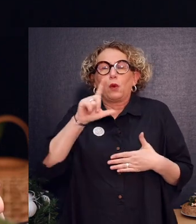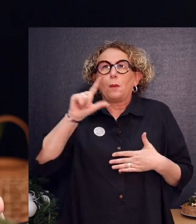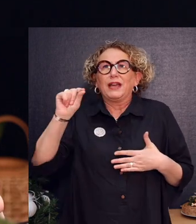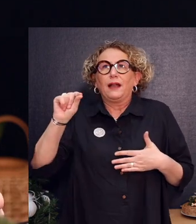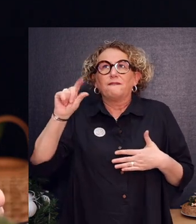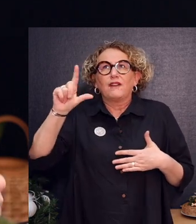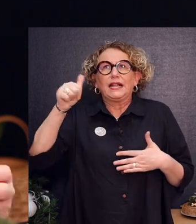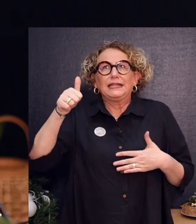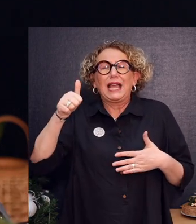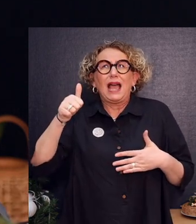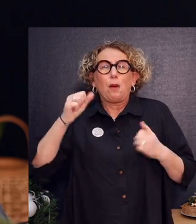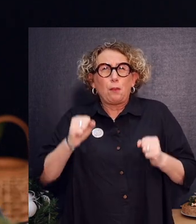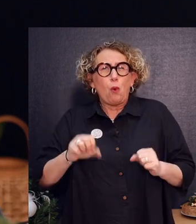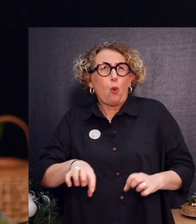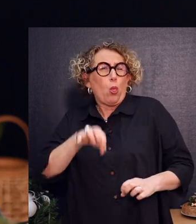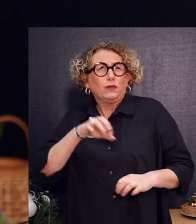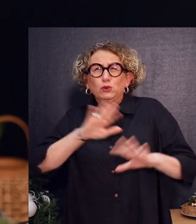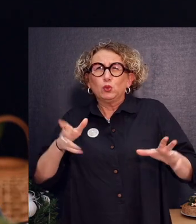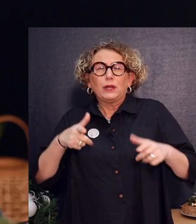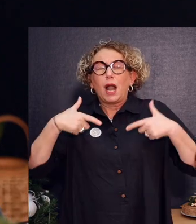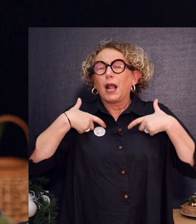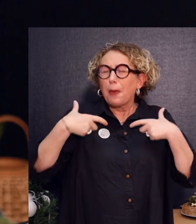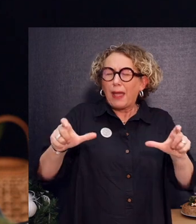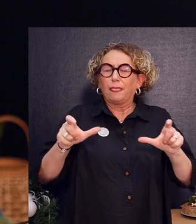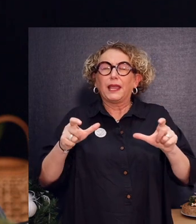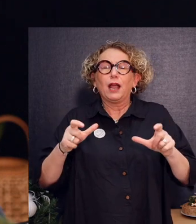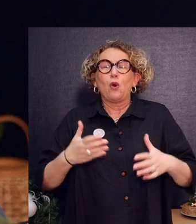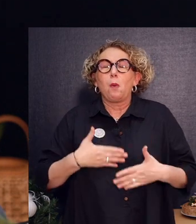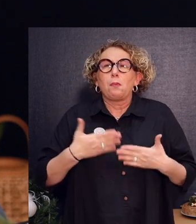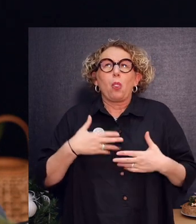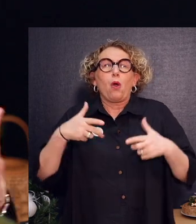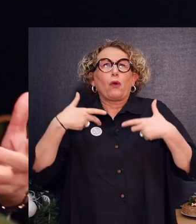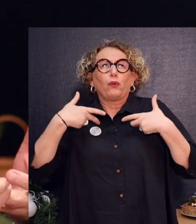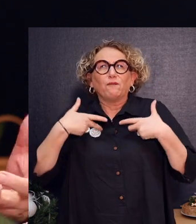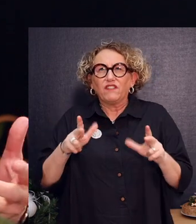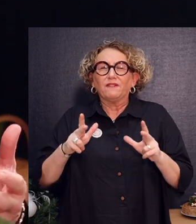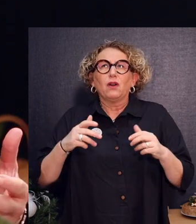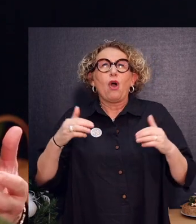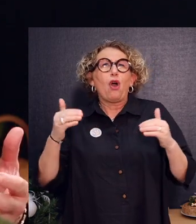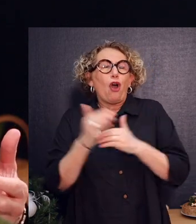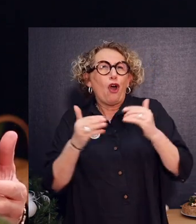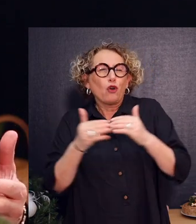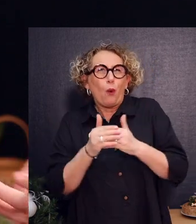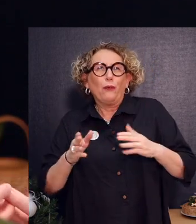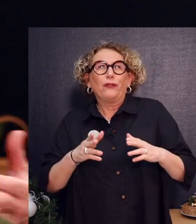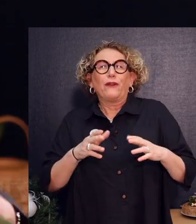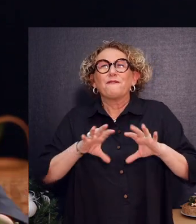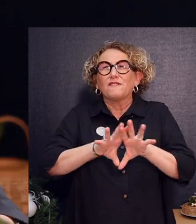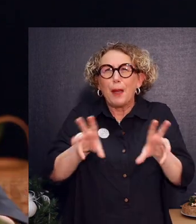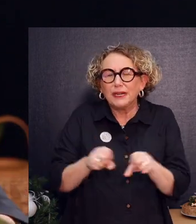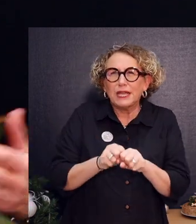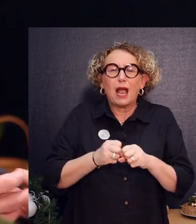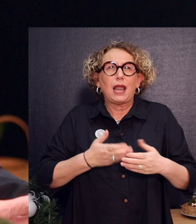2021 nous permette de retrouver toutes les libertés qui font le bonheur de vivre, partager de belles rencontres familiales et